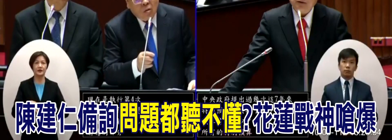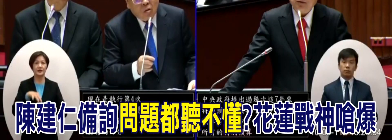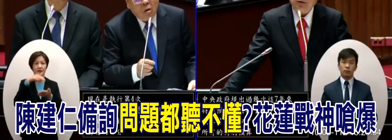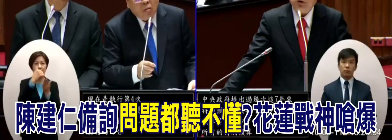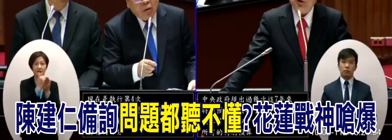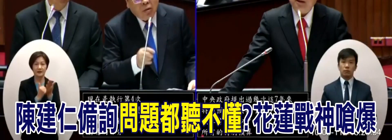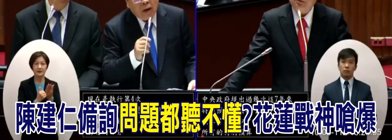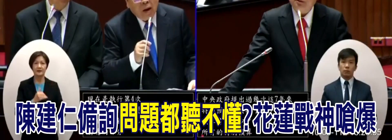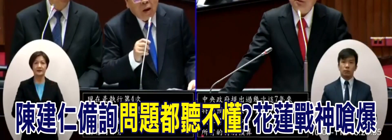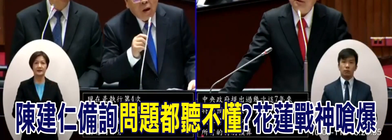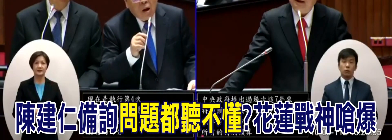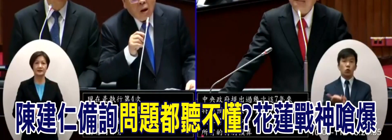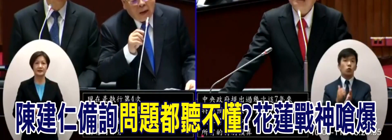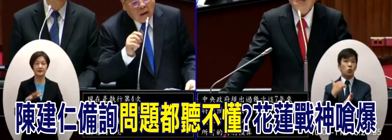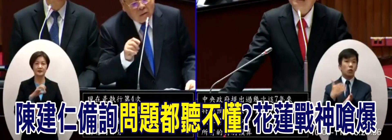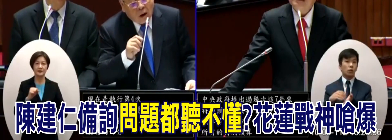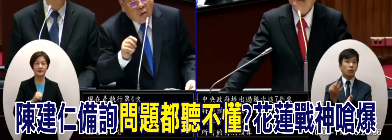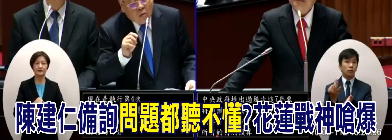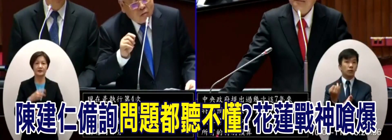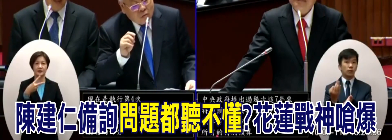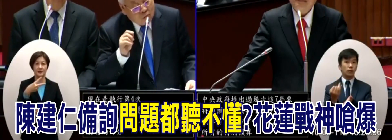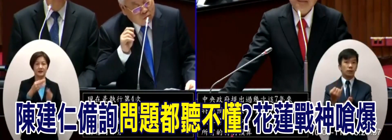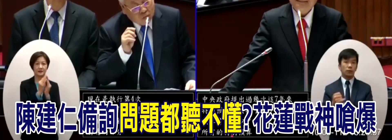的是总共 预算数是多少？